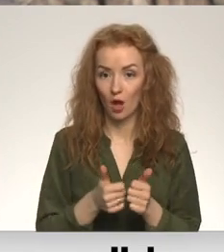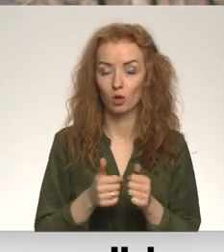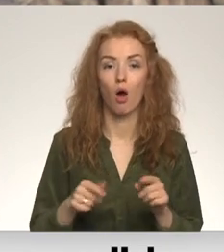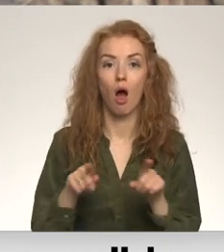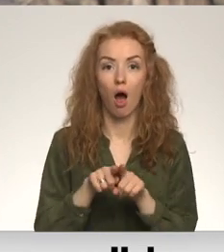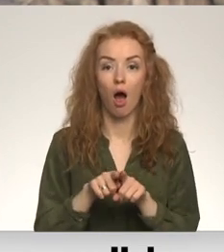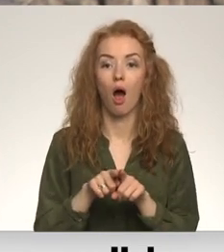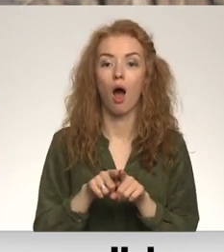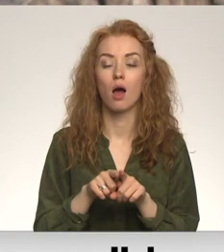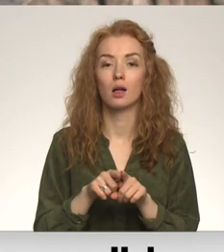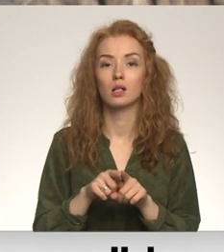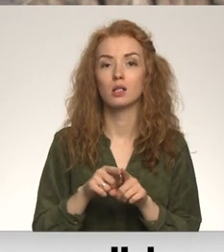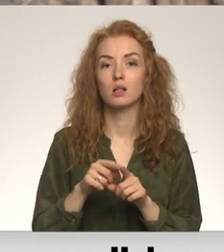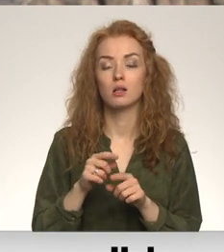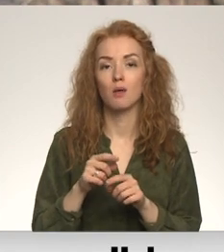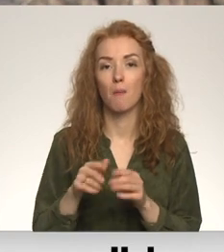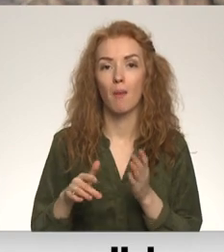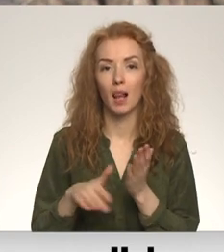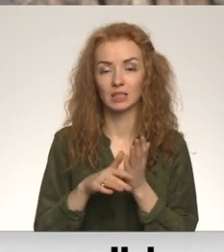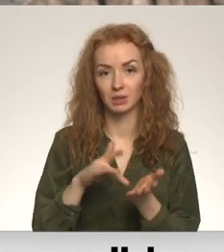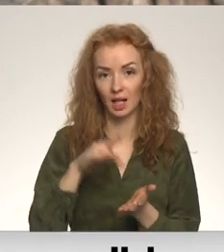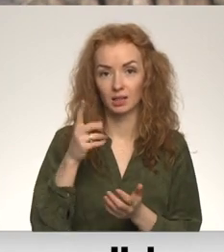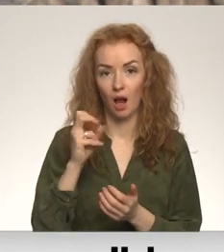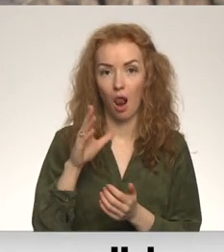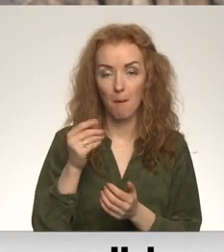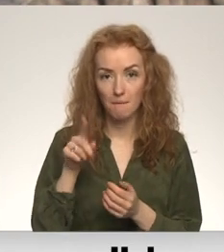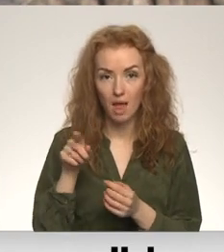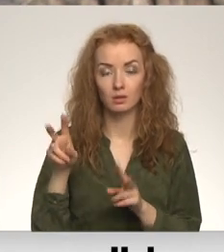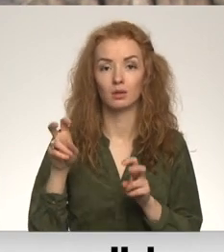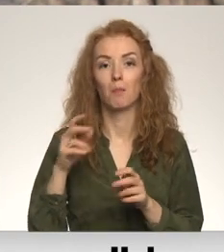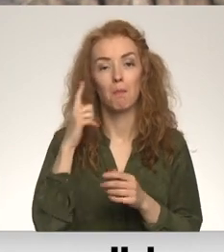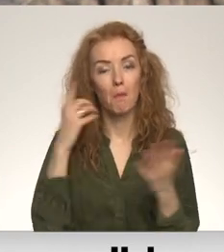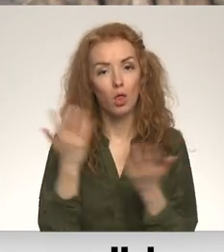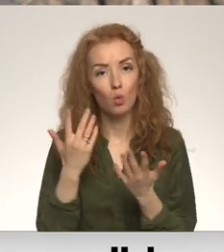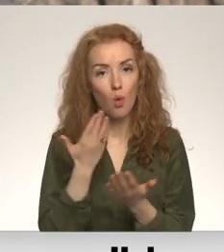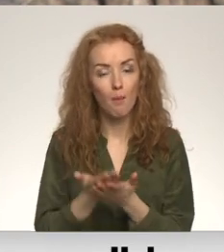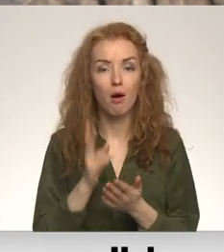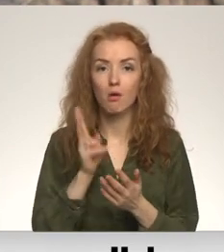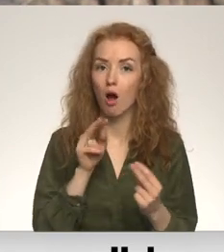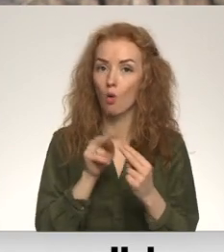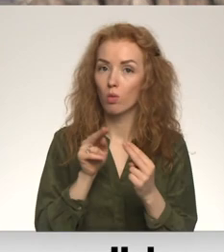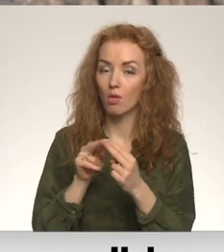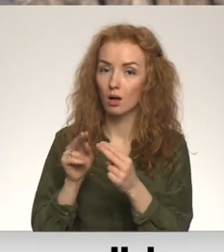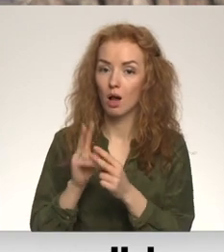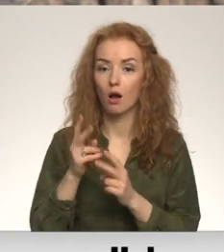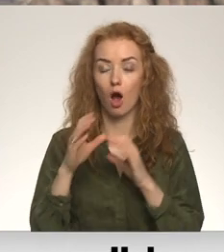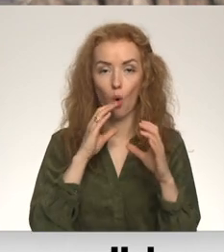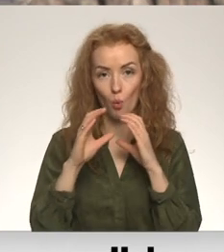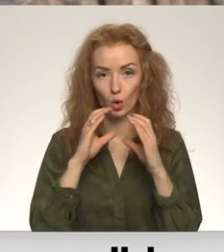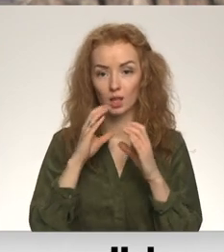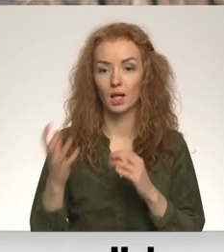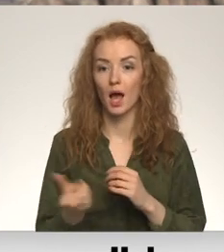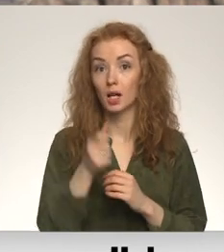klāt kalbes, kas palīdzēja izveidot padomus par to, kā kontaktēties, kā komunicēt